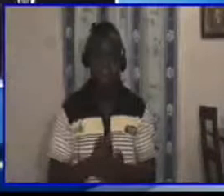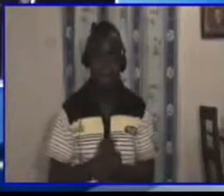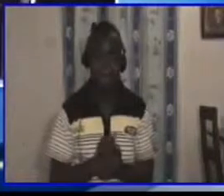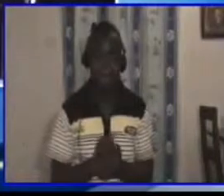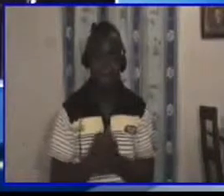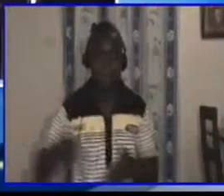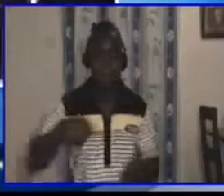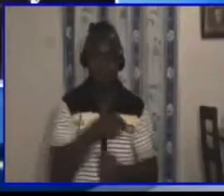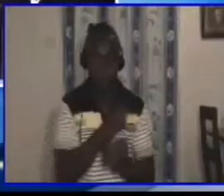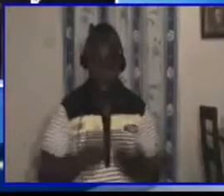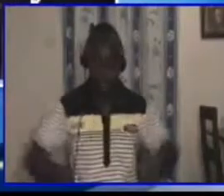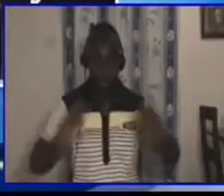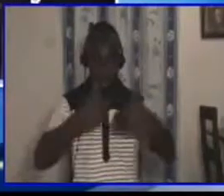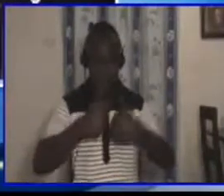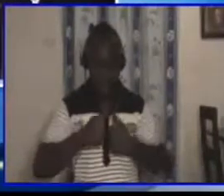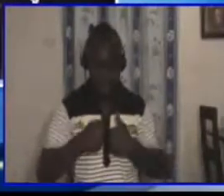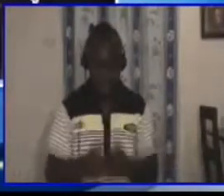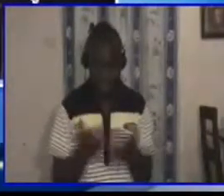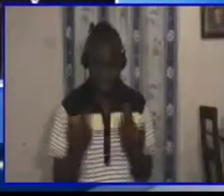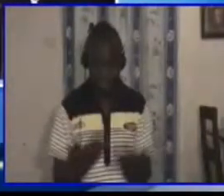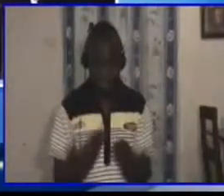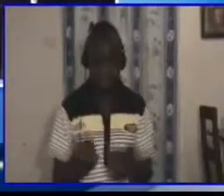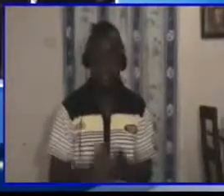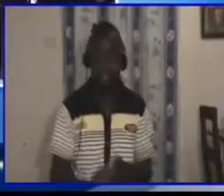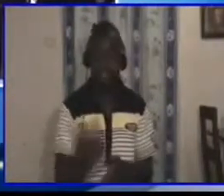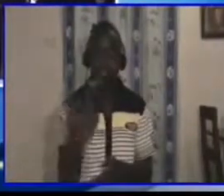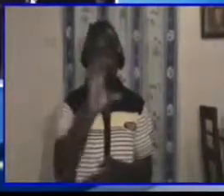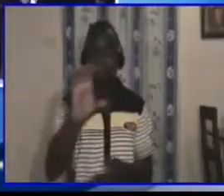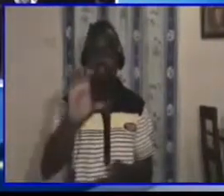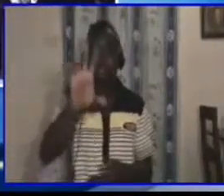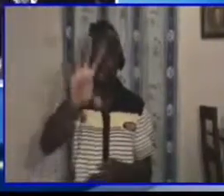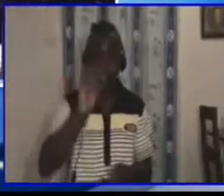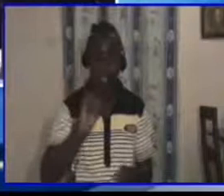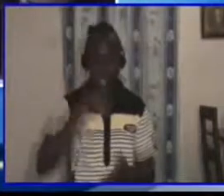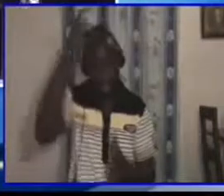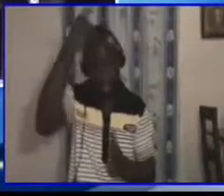che sia la sua decisione personale